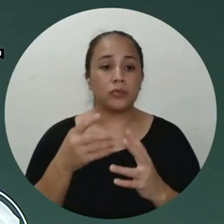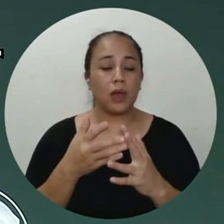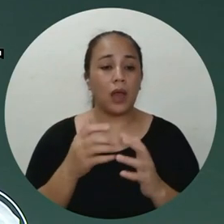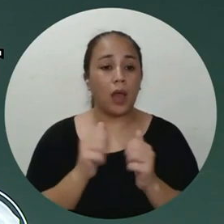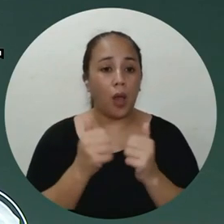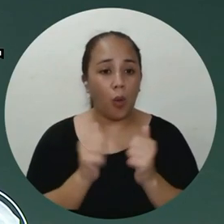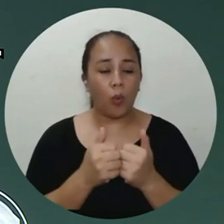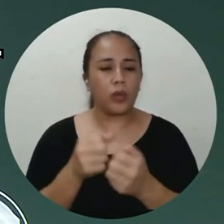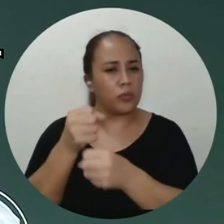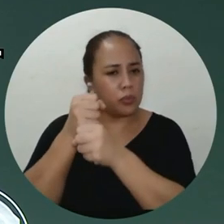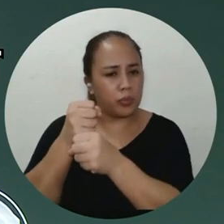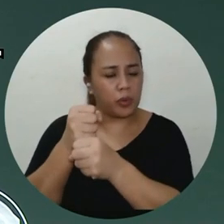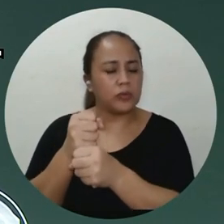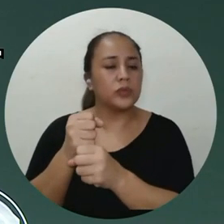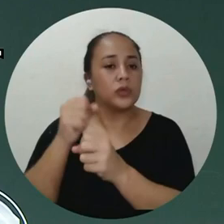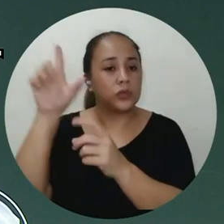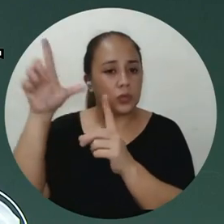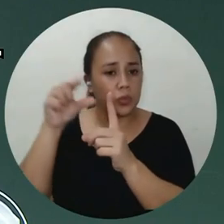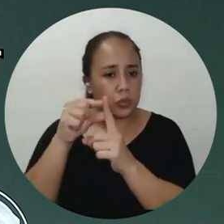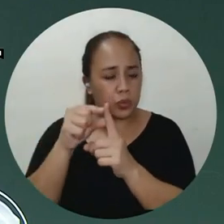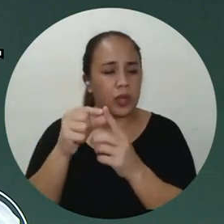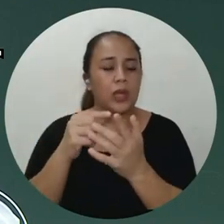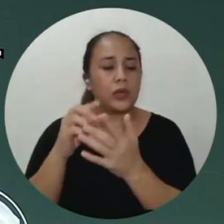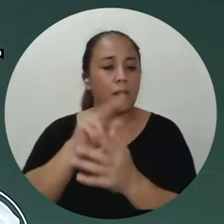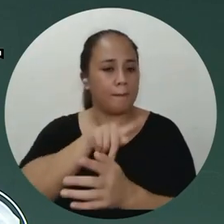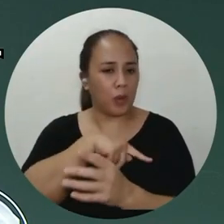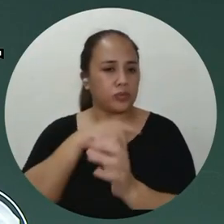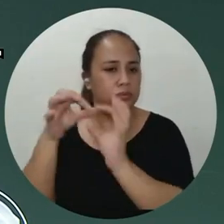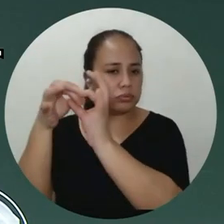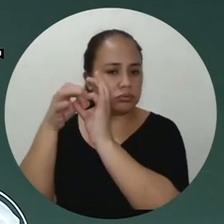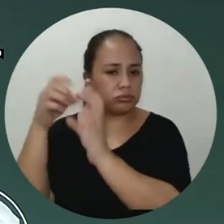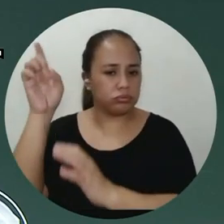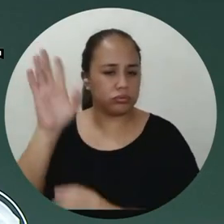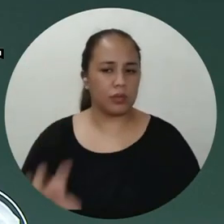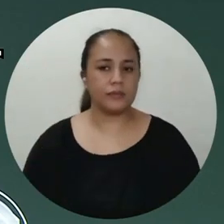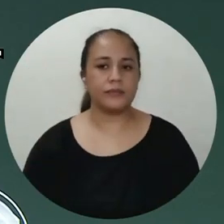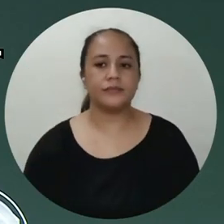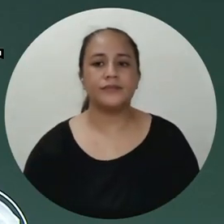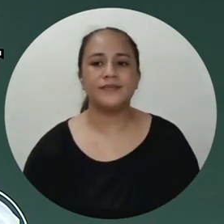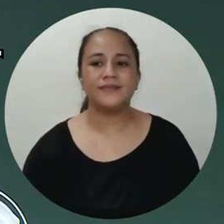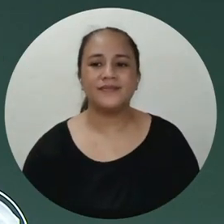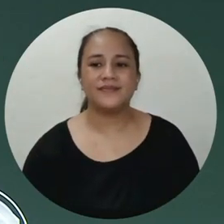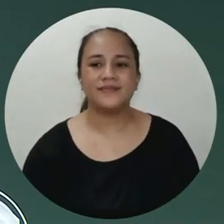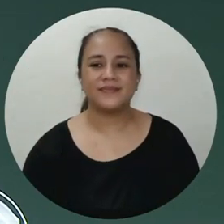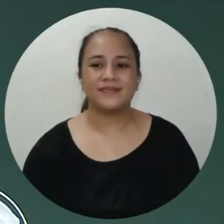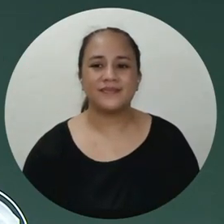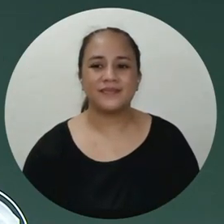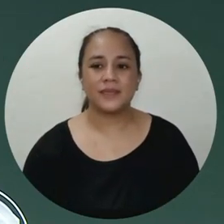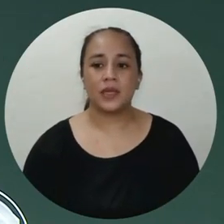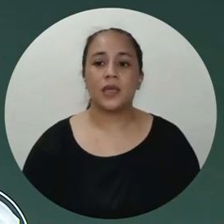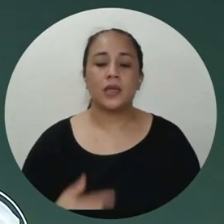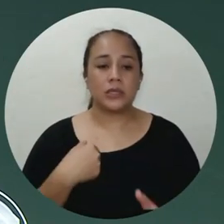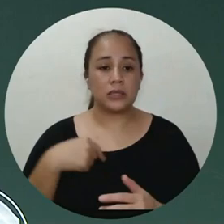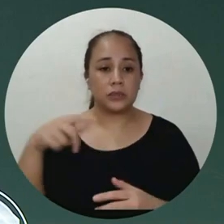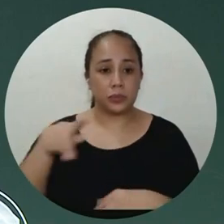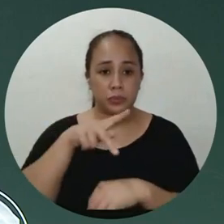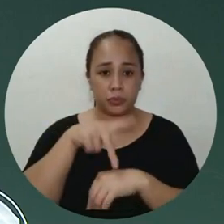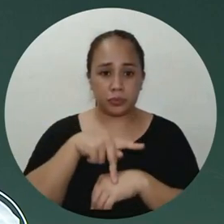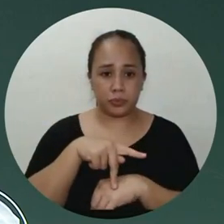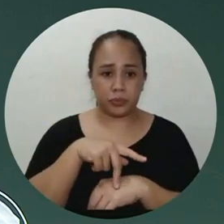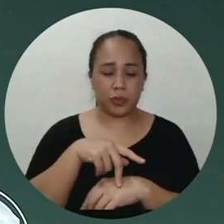the word and you have this kind of personal relationship with God. 빌립보서 4장 6절로 7절입니다. So it is Philippians chapter 4 verse 6 to